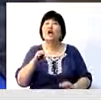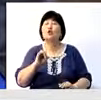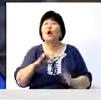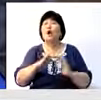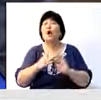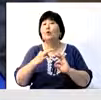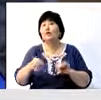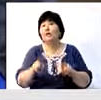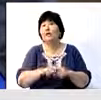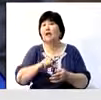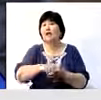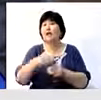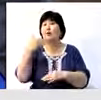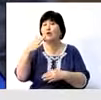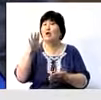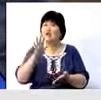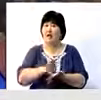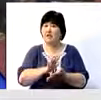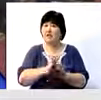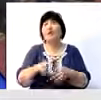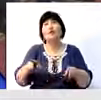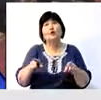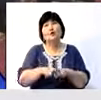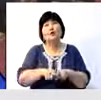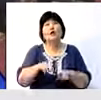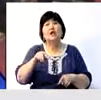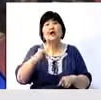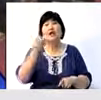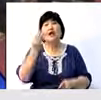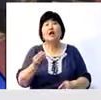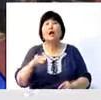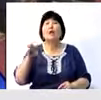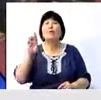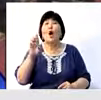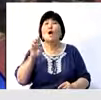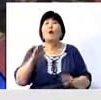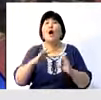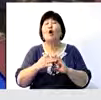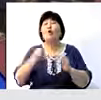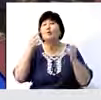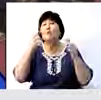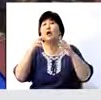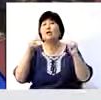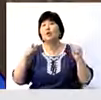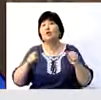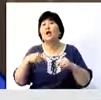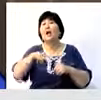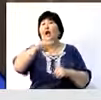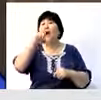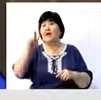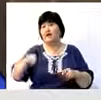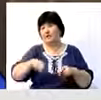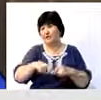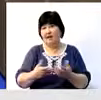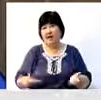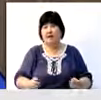округі әкімдіктерінің кабинетіндегі ту ластанған, сондай ақ Жалағаш ауданындағы Бұхарбай батыр ауылдық мәдениет үйіндегі тудың айшығы сынған. Арал